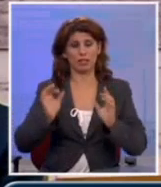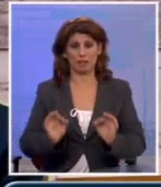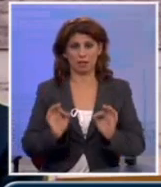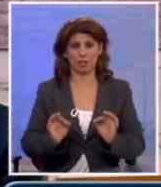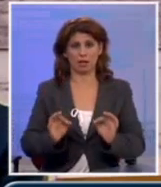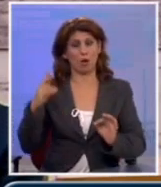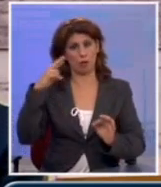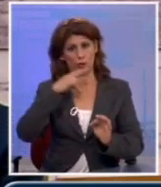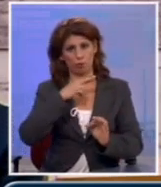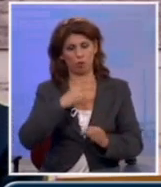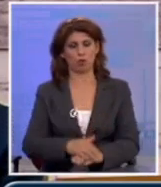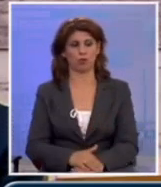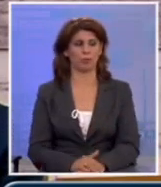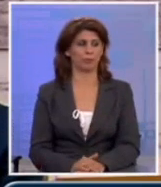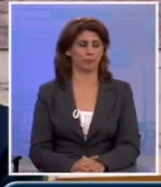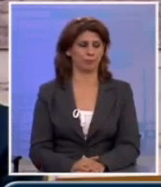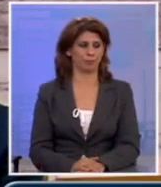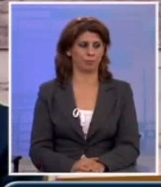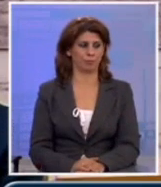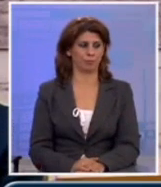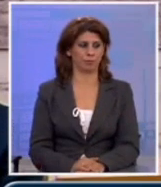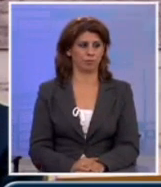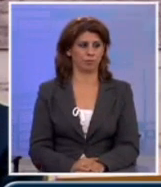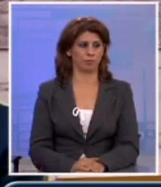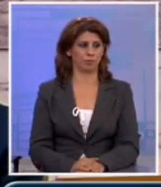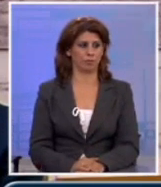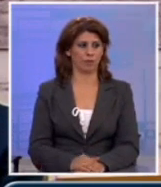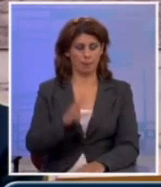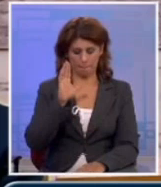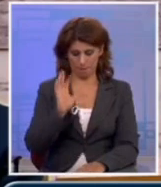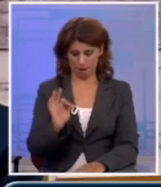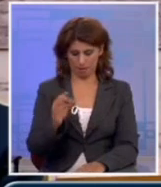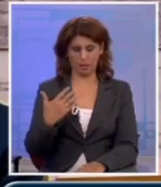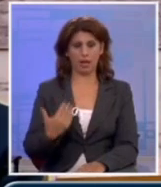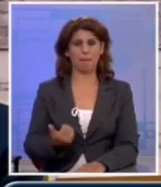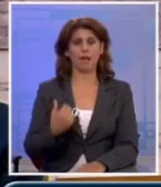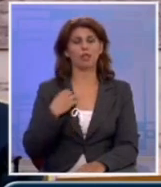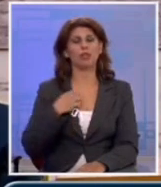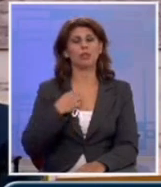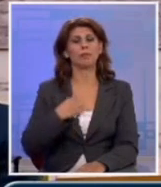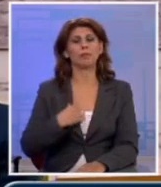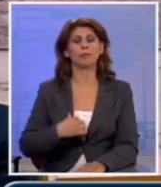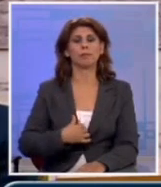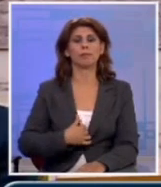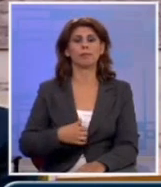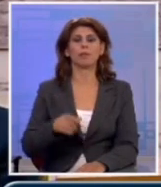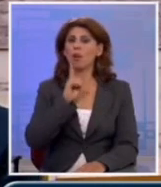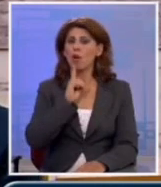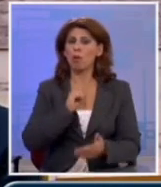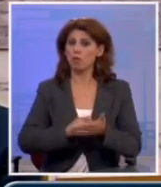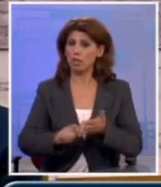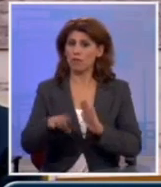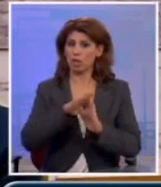ο Πρωθυπουργός. Ισχύει πράγματι ότι σύμφωνα με τον κανονισμό της